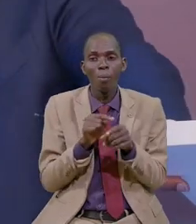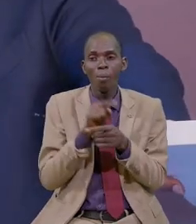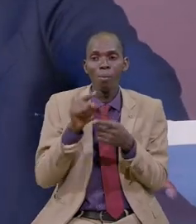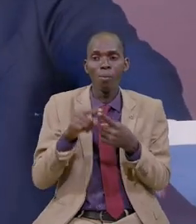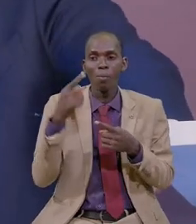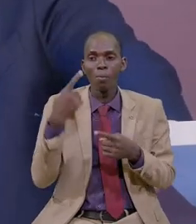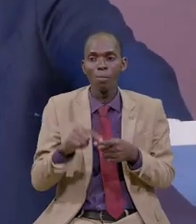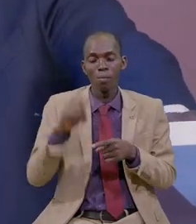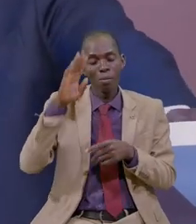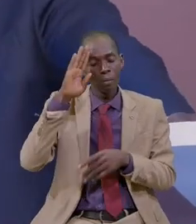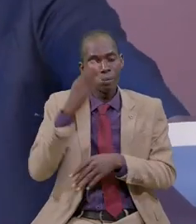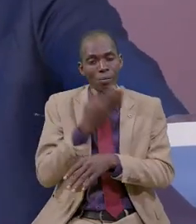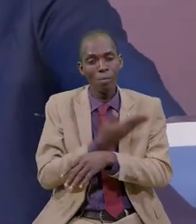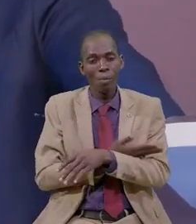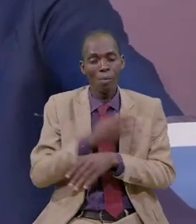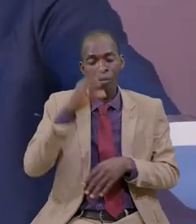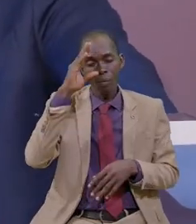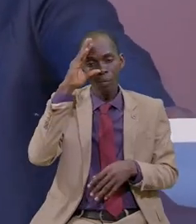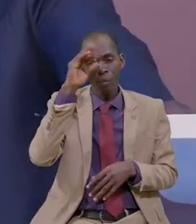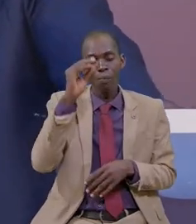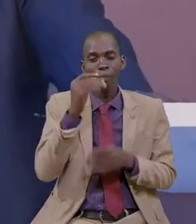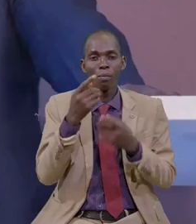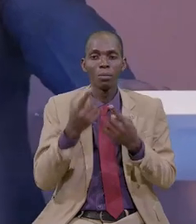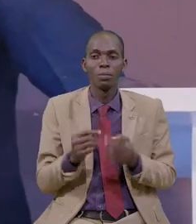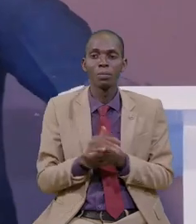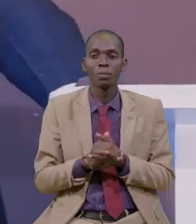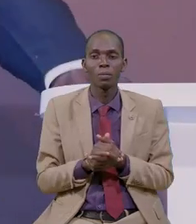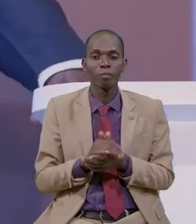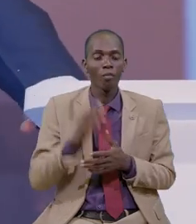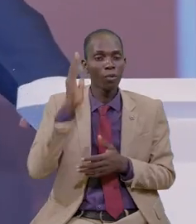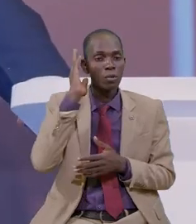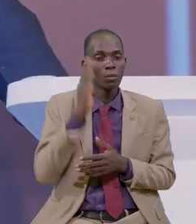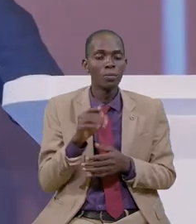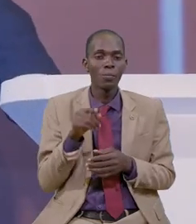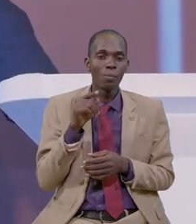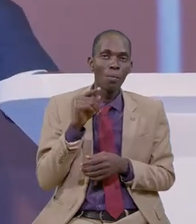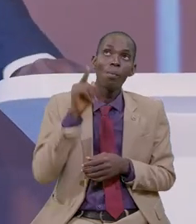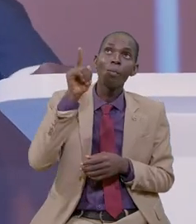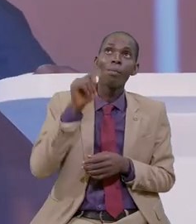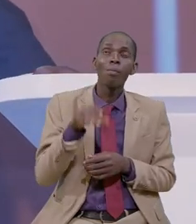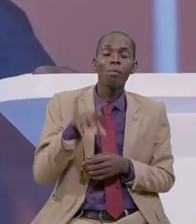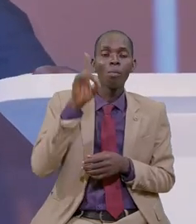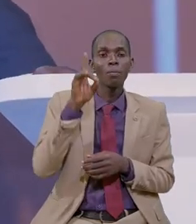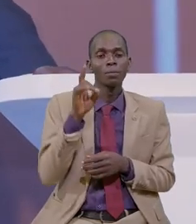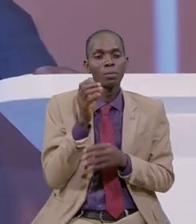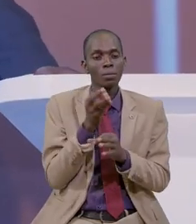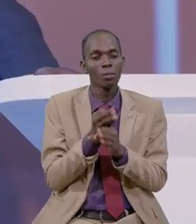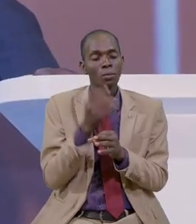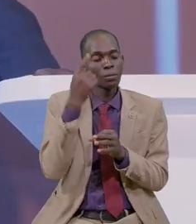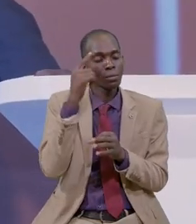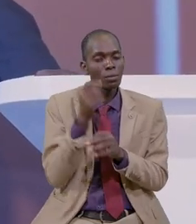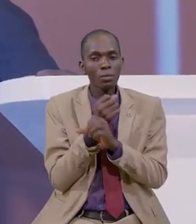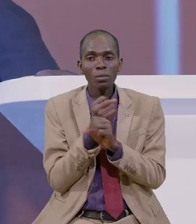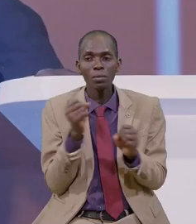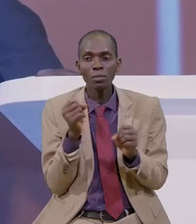quand le Fils de l'homme viendra, trouvera-t-il la foi pour le salut,